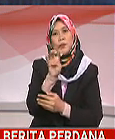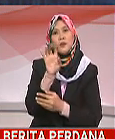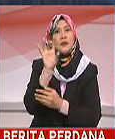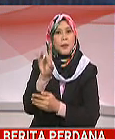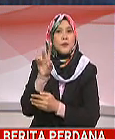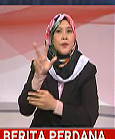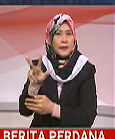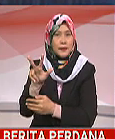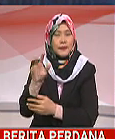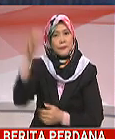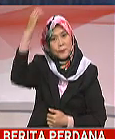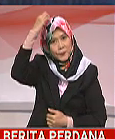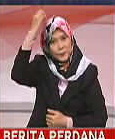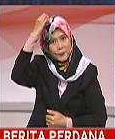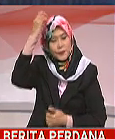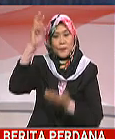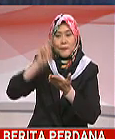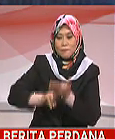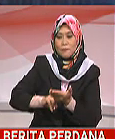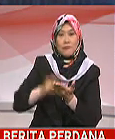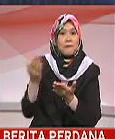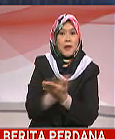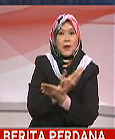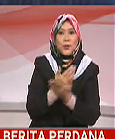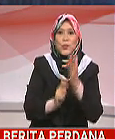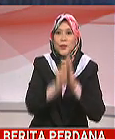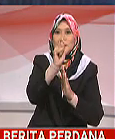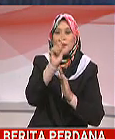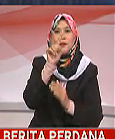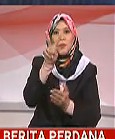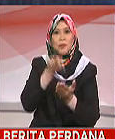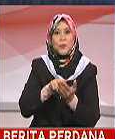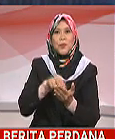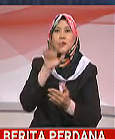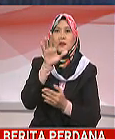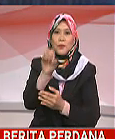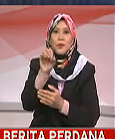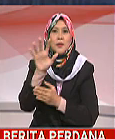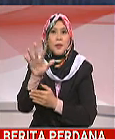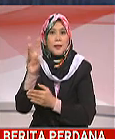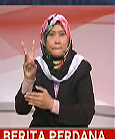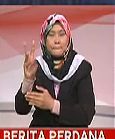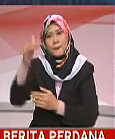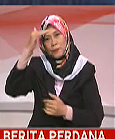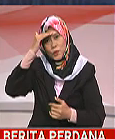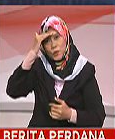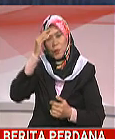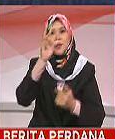231,483. Selangor merekodkan kes baru tertinggi 2,056 diikuti Johor